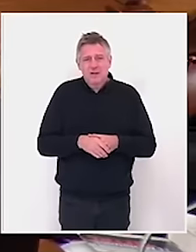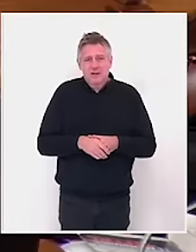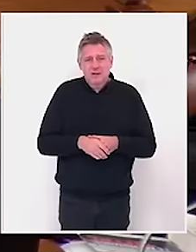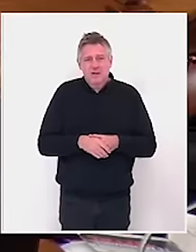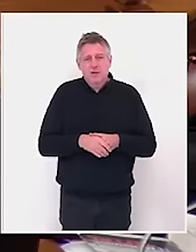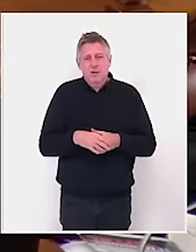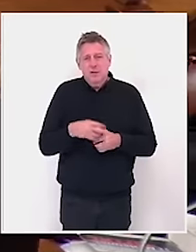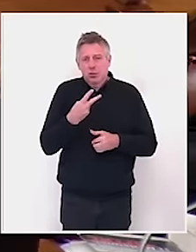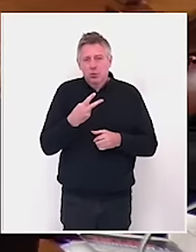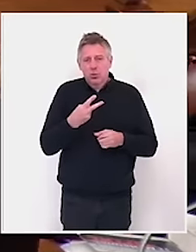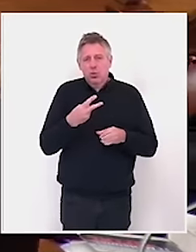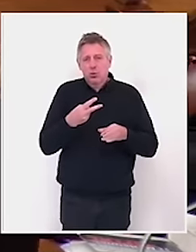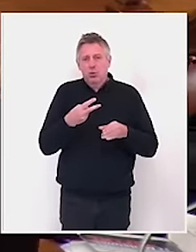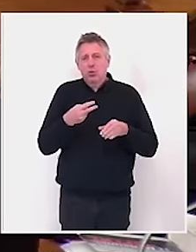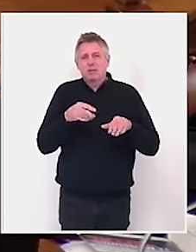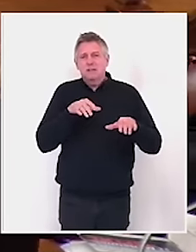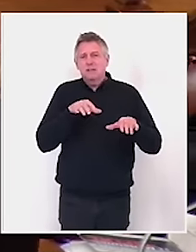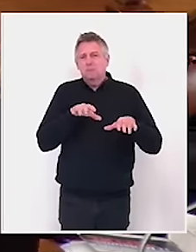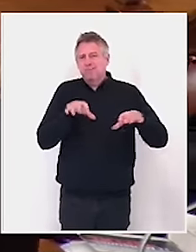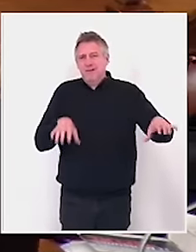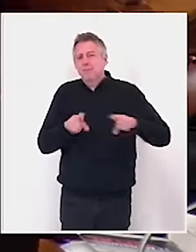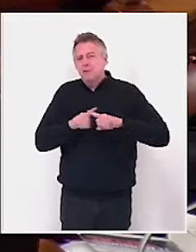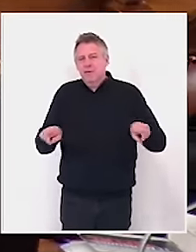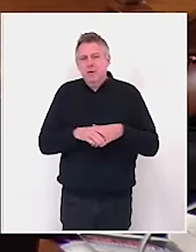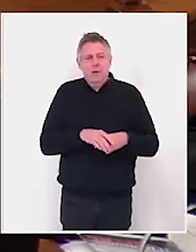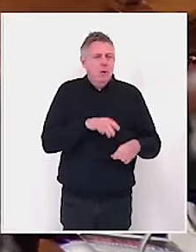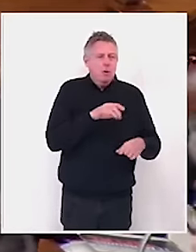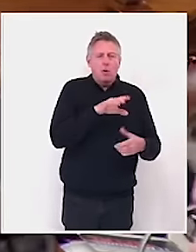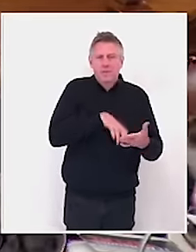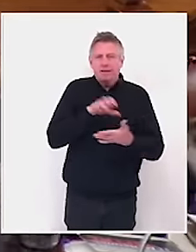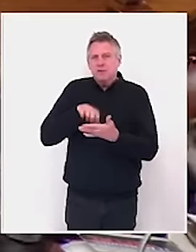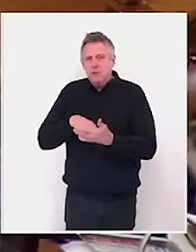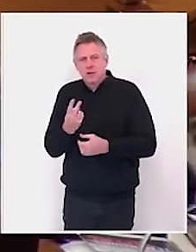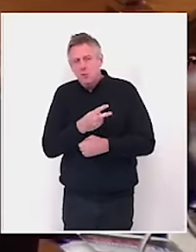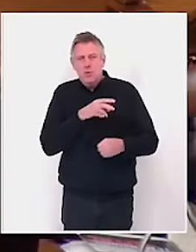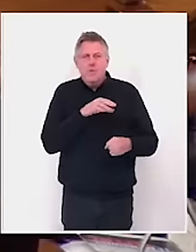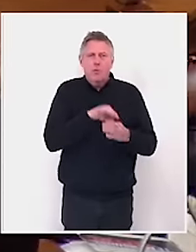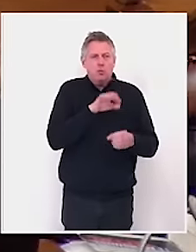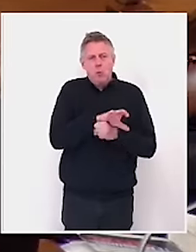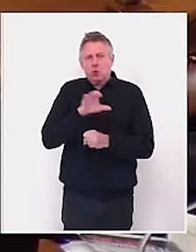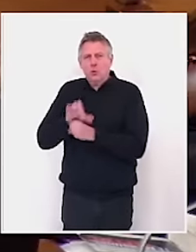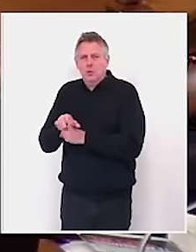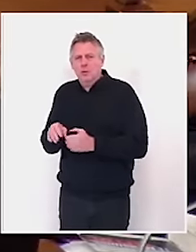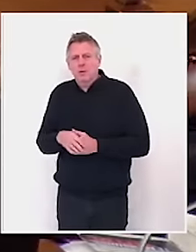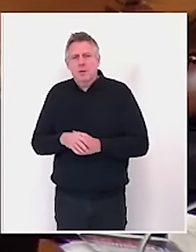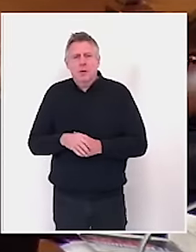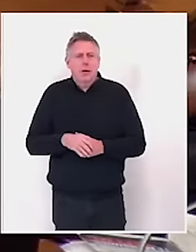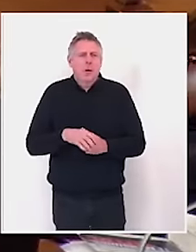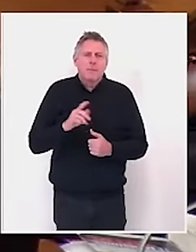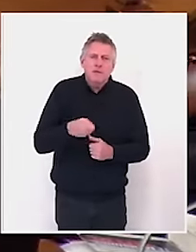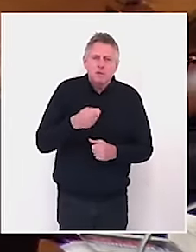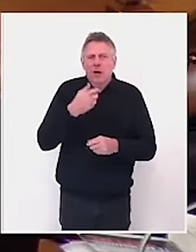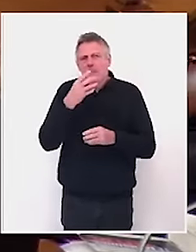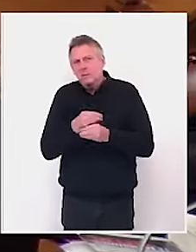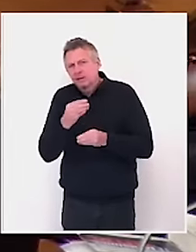dispositifs différents, mais qui sont proches d'une certaine manière, quoi. Donc, on vote contre les deux délibérations. On n'est pas contre l'apprentissage ou le fait que